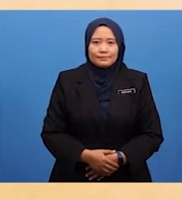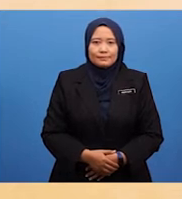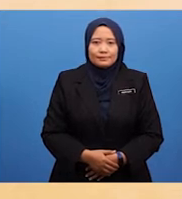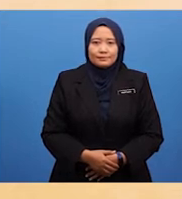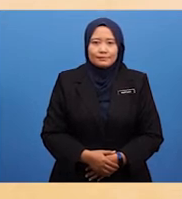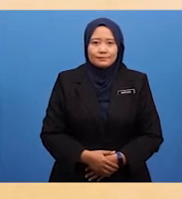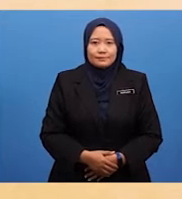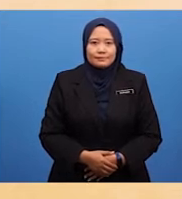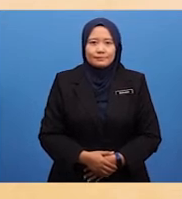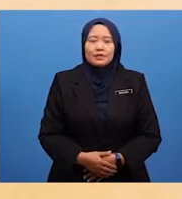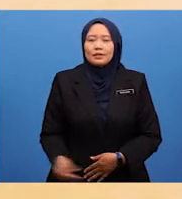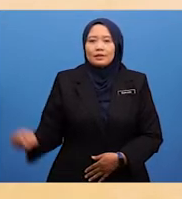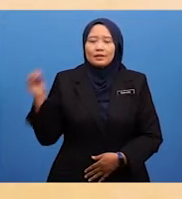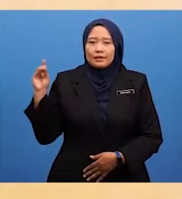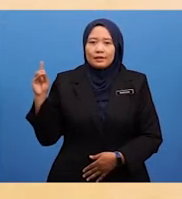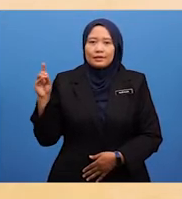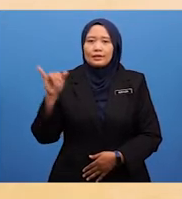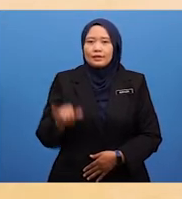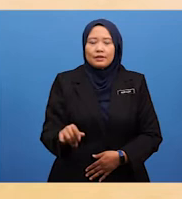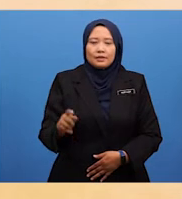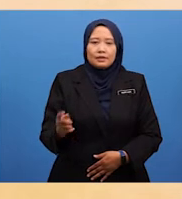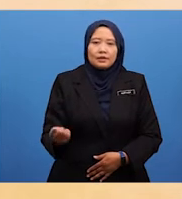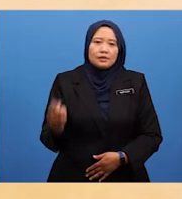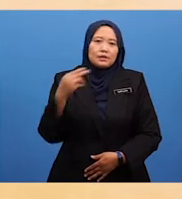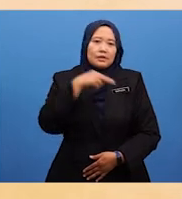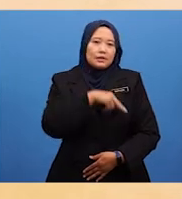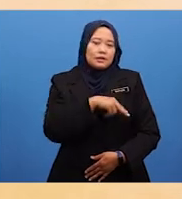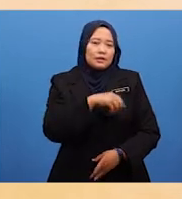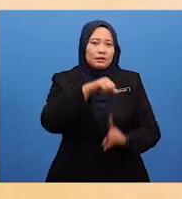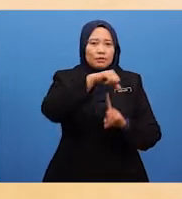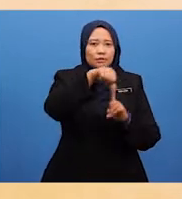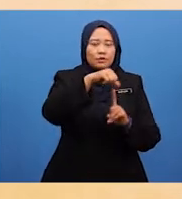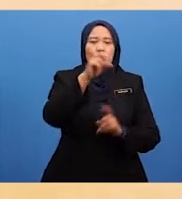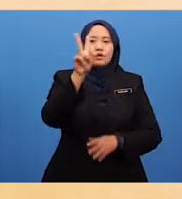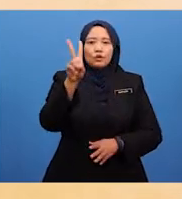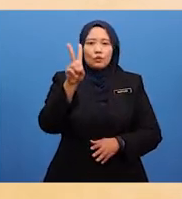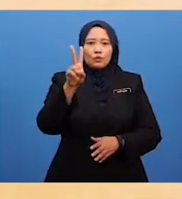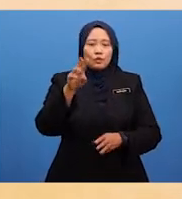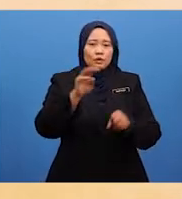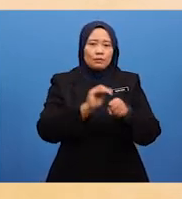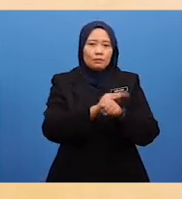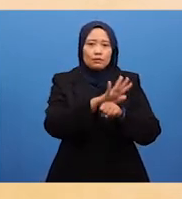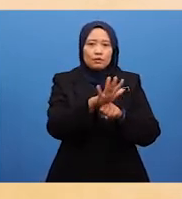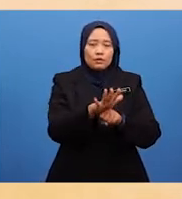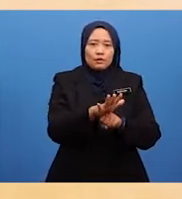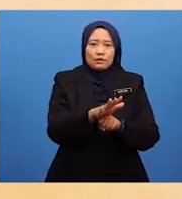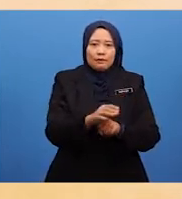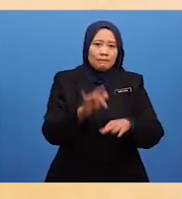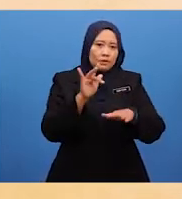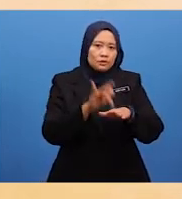Jawapannya adalah daya yang terhasil apabila dua permukaan